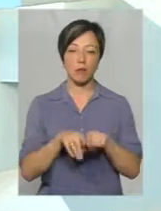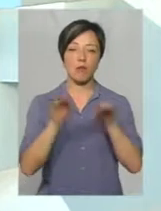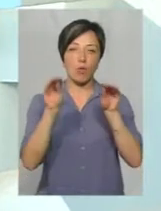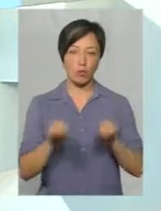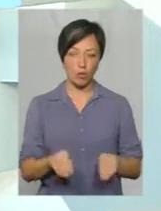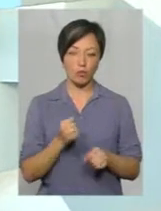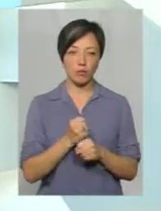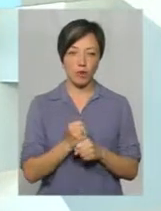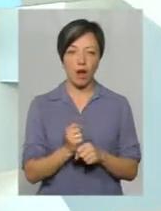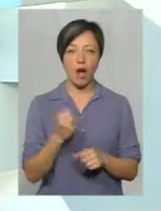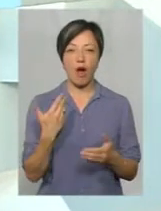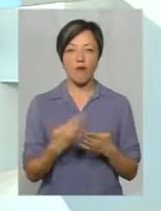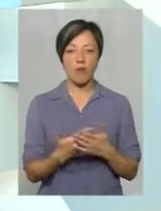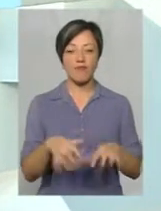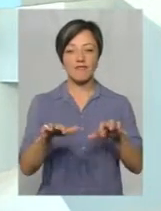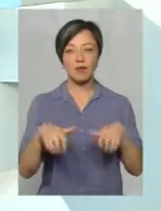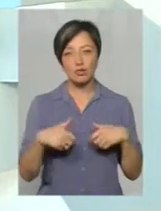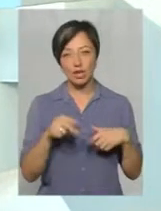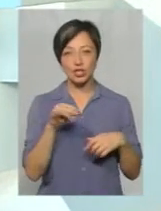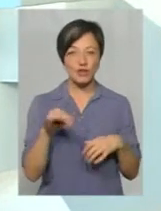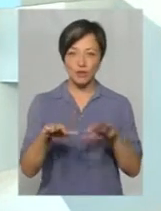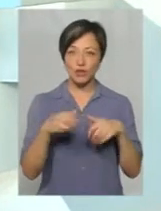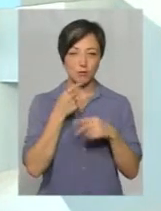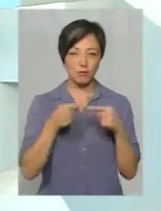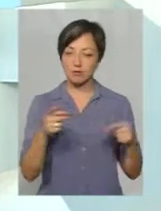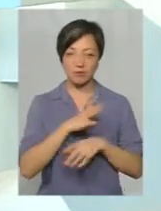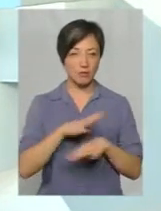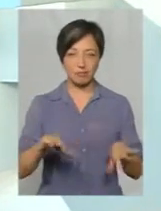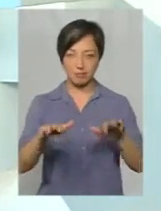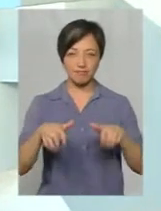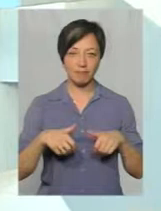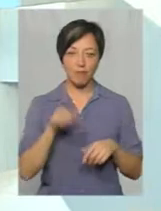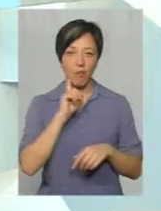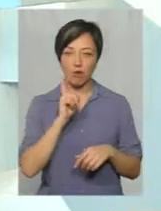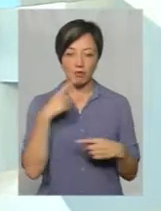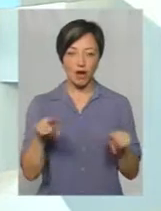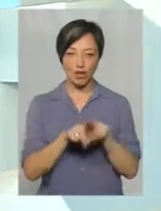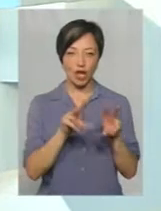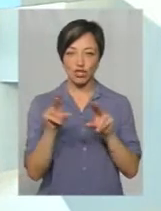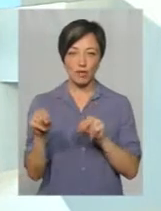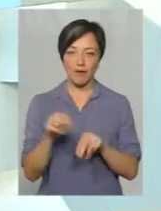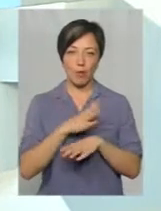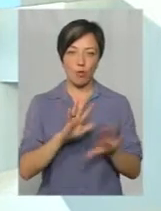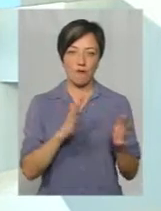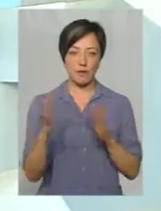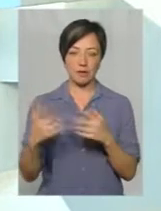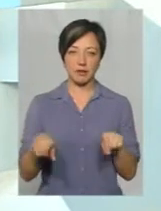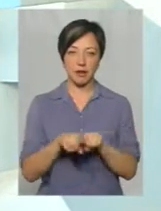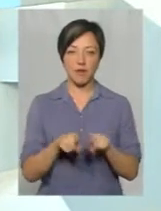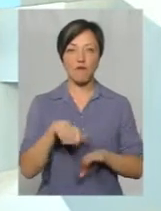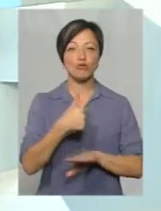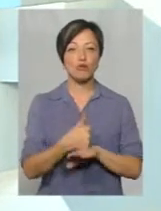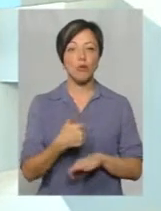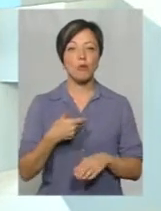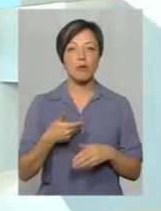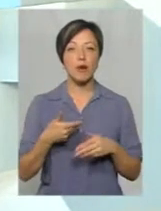протокол. А от вилучали продукцію? Ні, продукцію поки що, на щастя, не вилучали. В основному